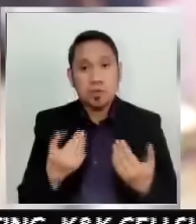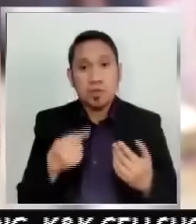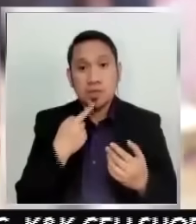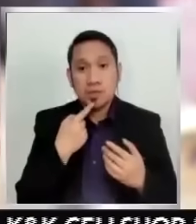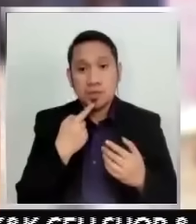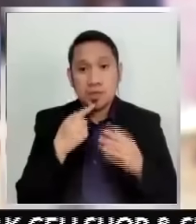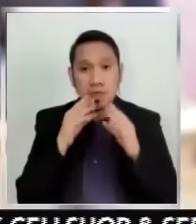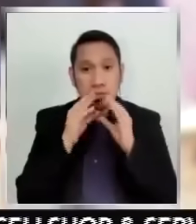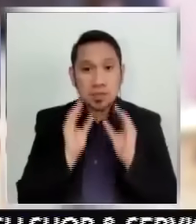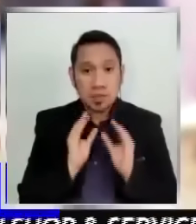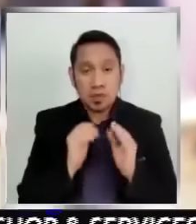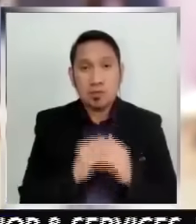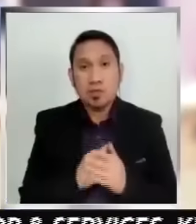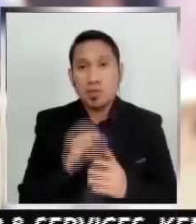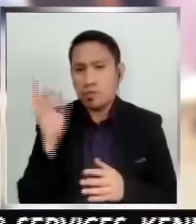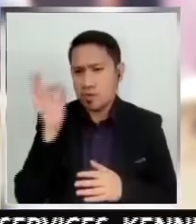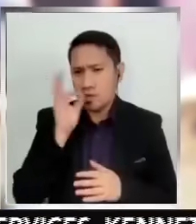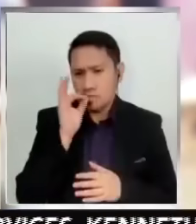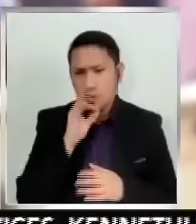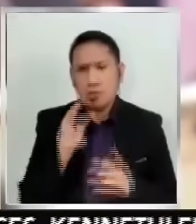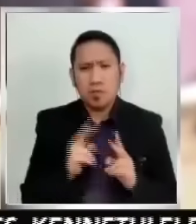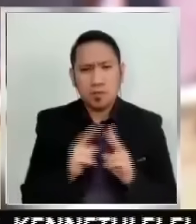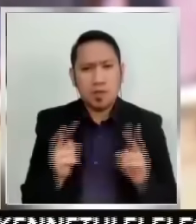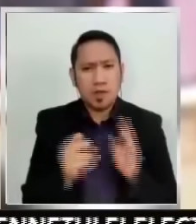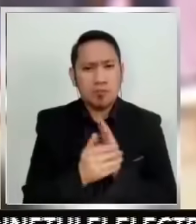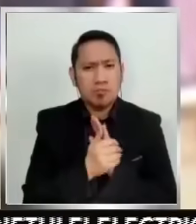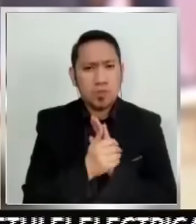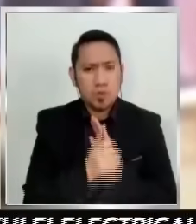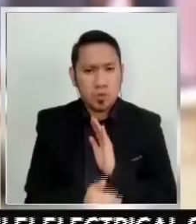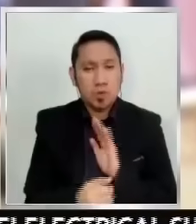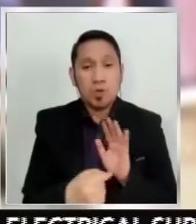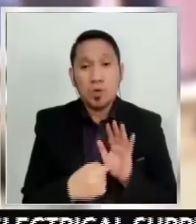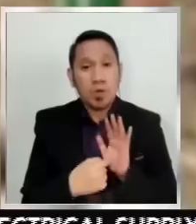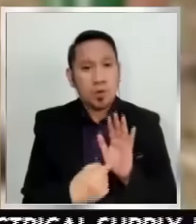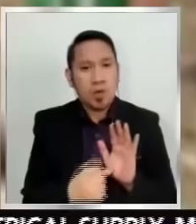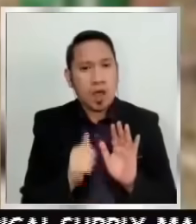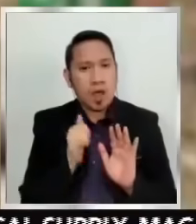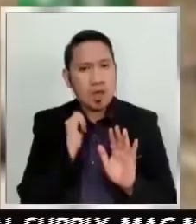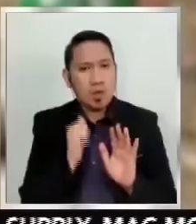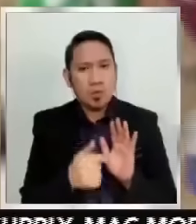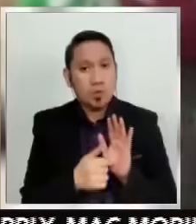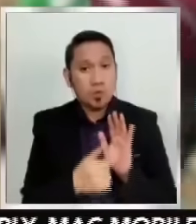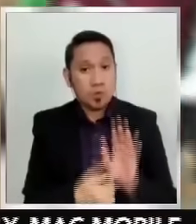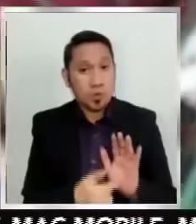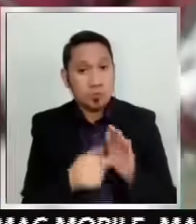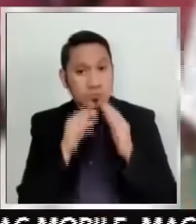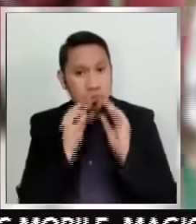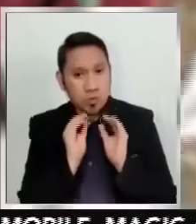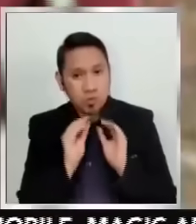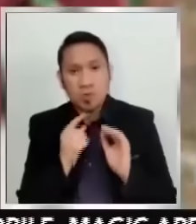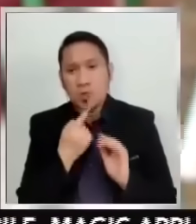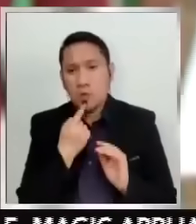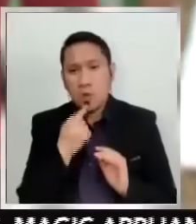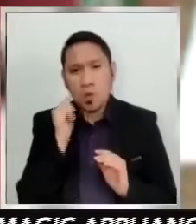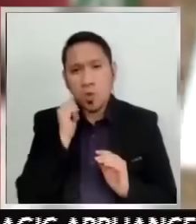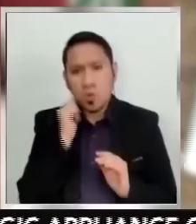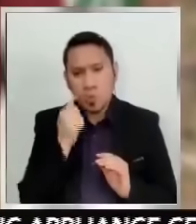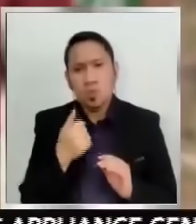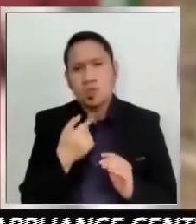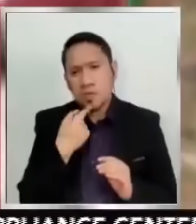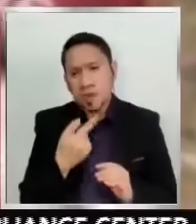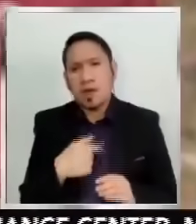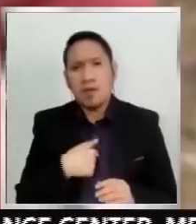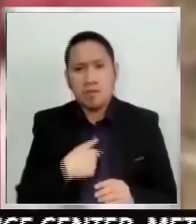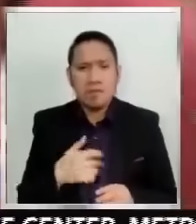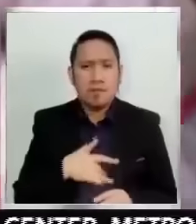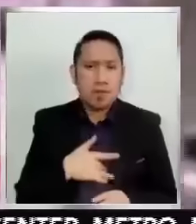mo mga Pilipino, magaling tayo eh. We don't want to show, ayaw natin na, you know, magpakita. Kaya ko ito eh, okay lang ako eh, di ba? Parang sa